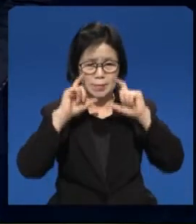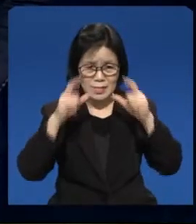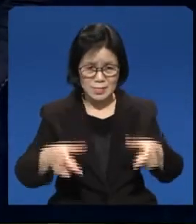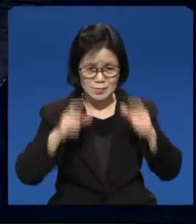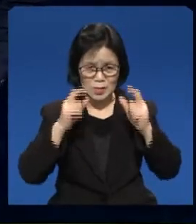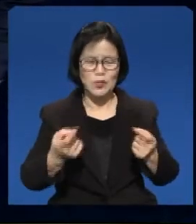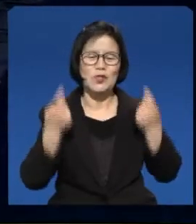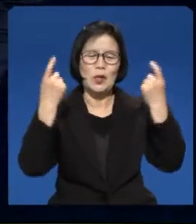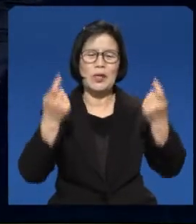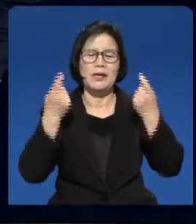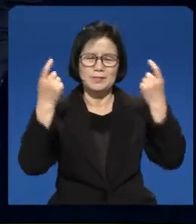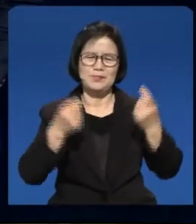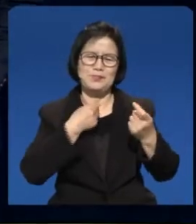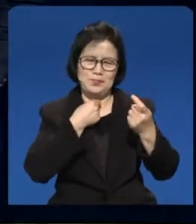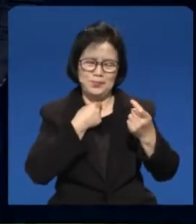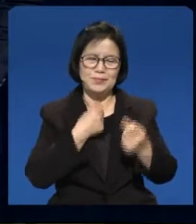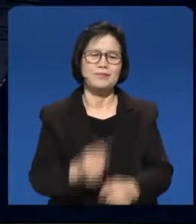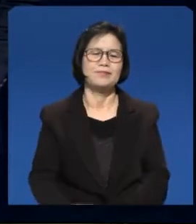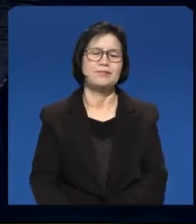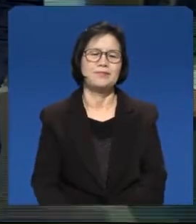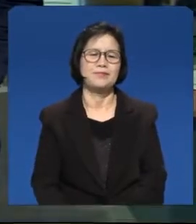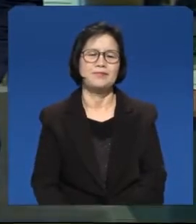좀 여행을 좀 갔으면 좋겠고요.